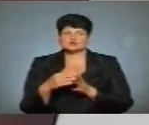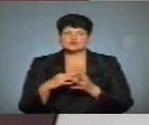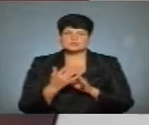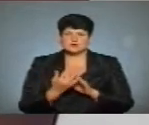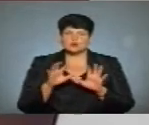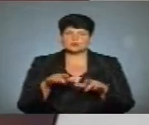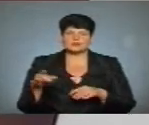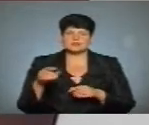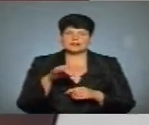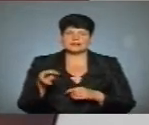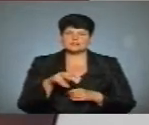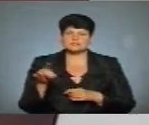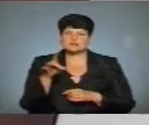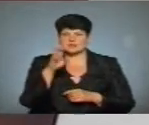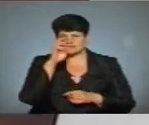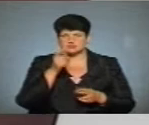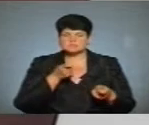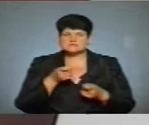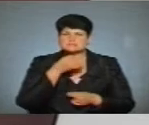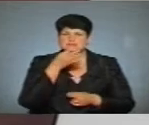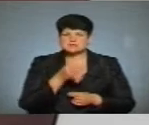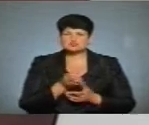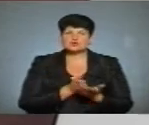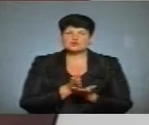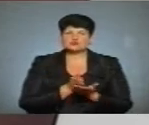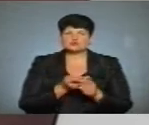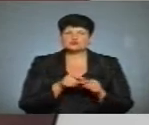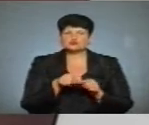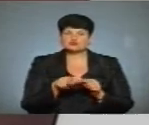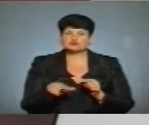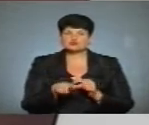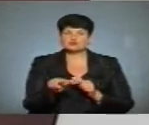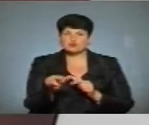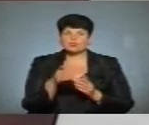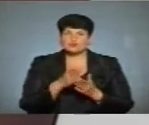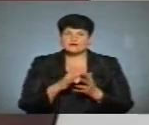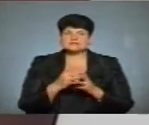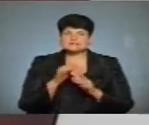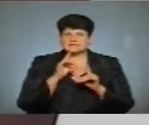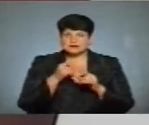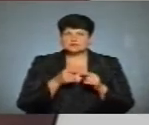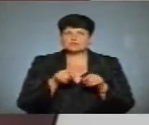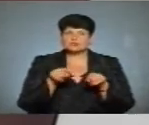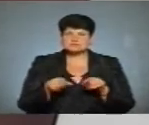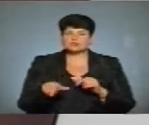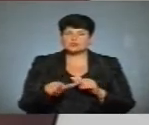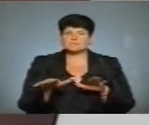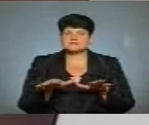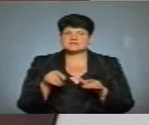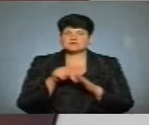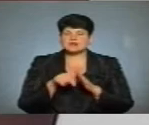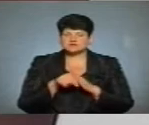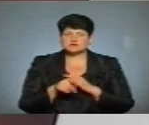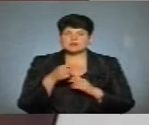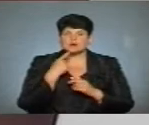Лановецької райдержадміністрації Василь Бадищук розповів, що обслуговувати цю ділянку дороги має сільська рада, оскільки це дорога місцевого значення. Але, за